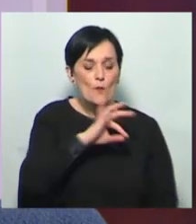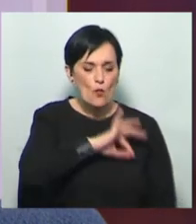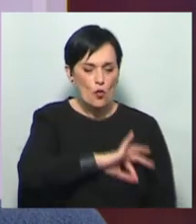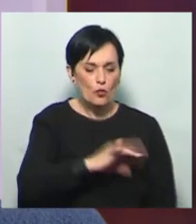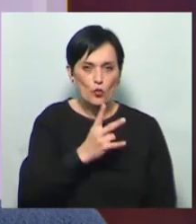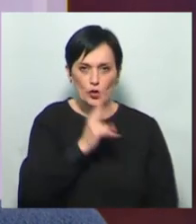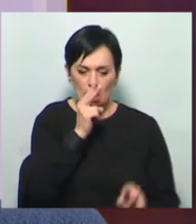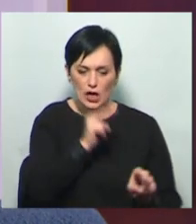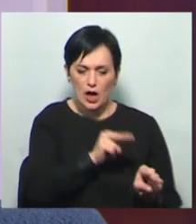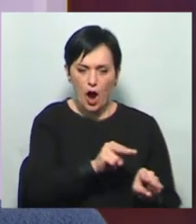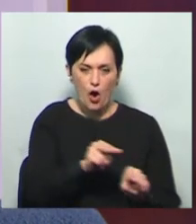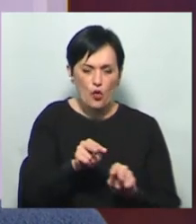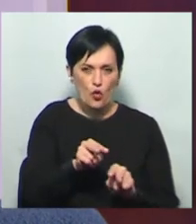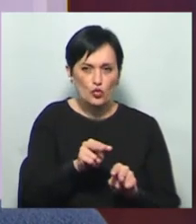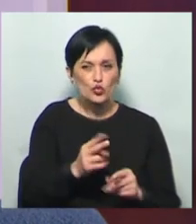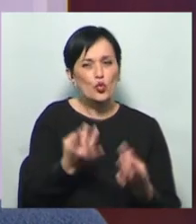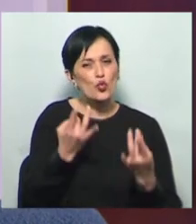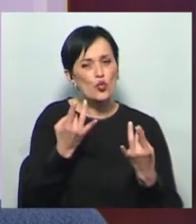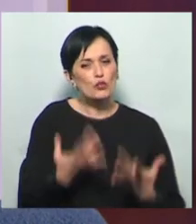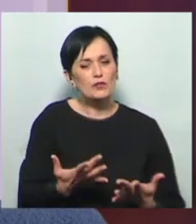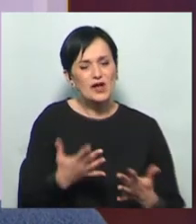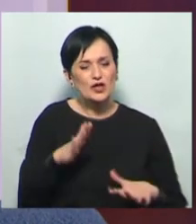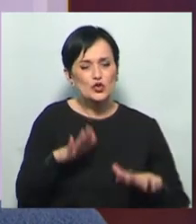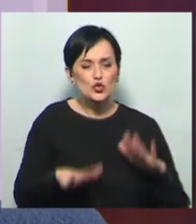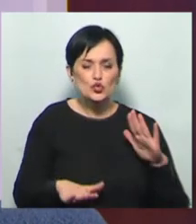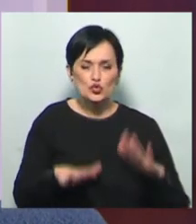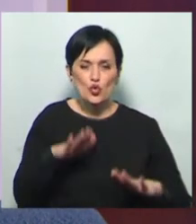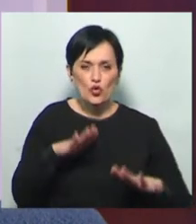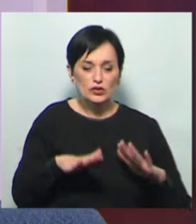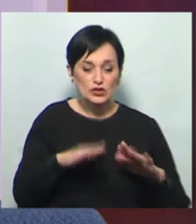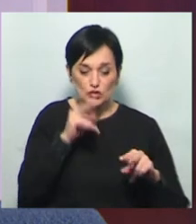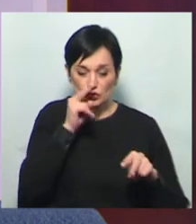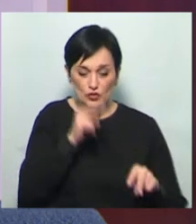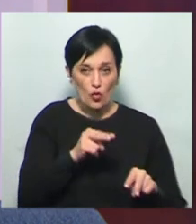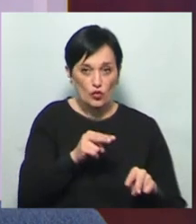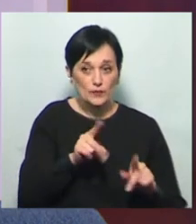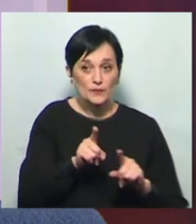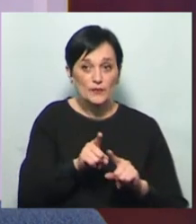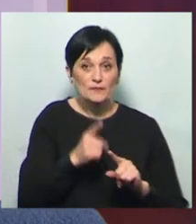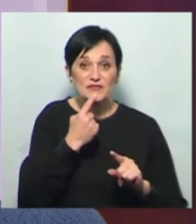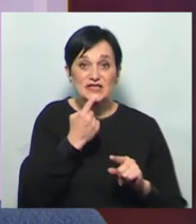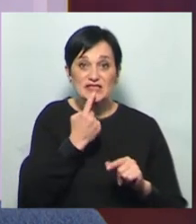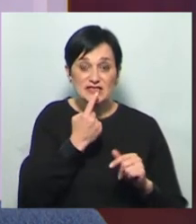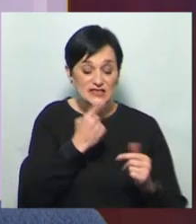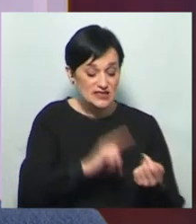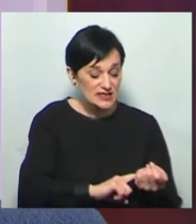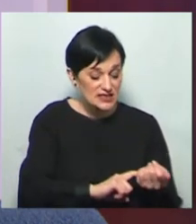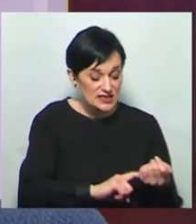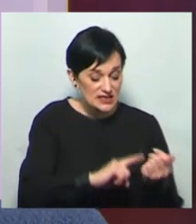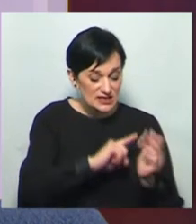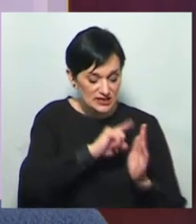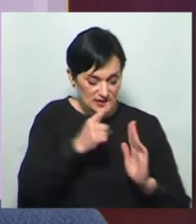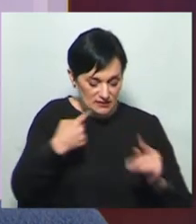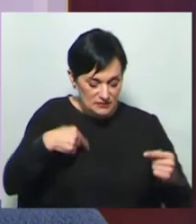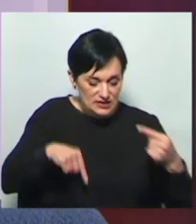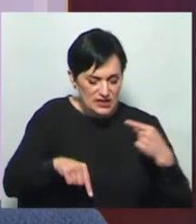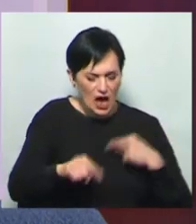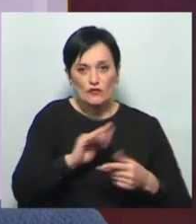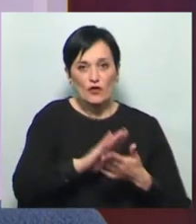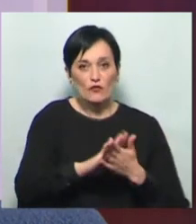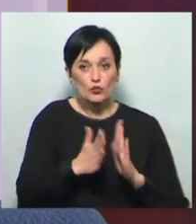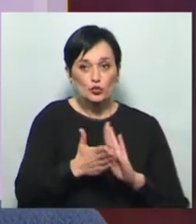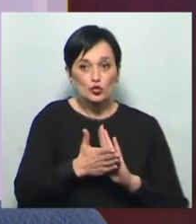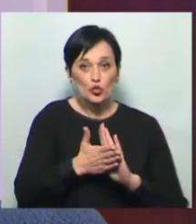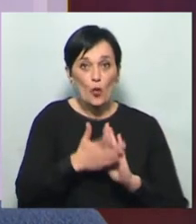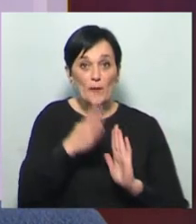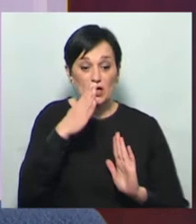იყოს გაკონტროლებული. არაუბრალოდ წონის კონტროლისთვის, არამედ სისხლძარღვების მდგომარეობისთვის, იმიტომ რომ ჭარბი